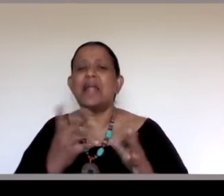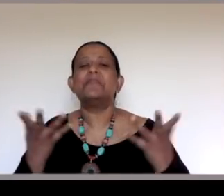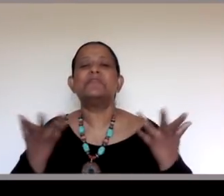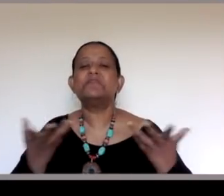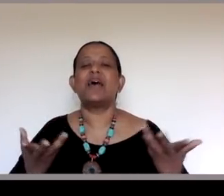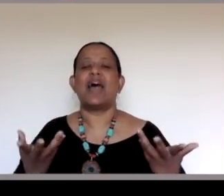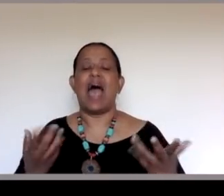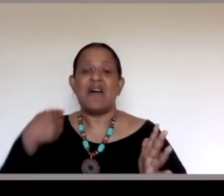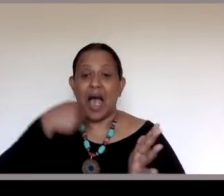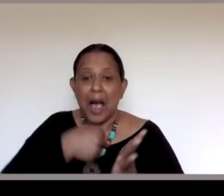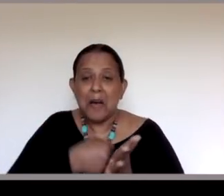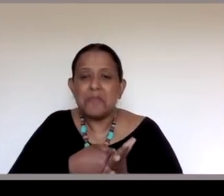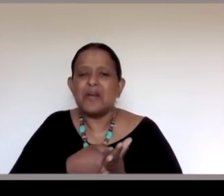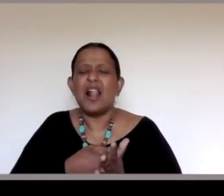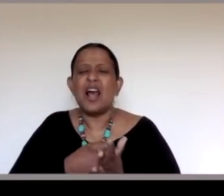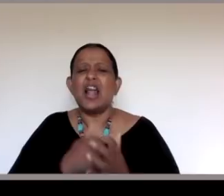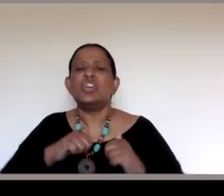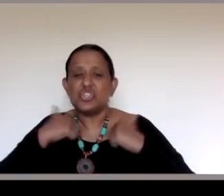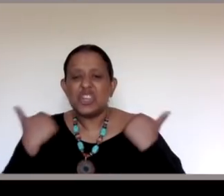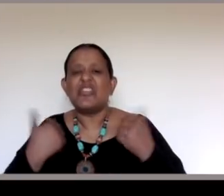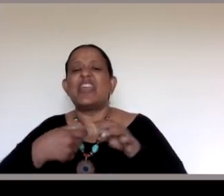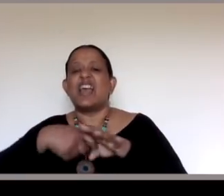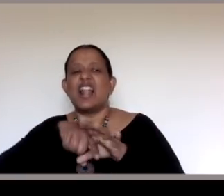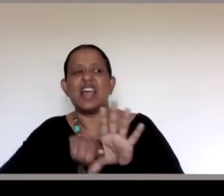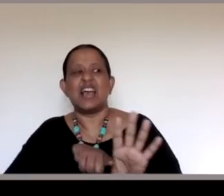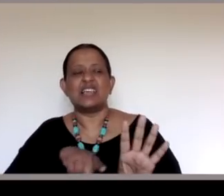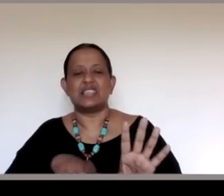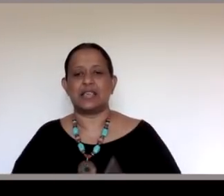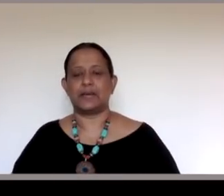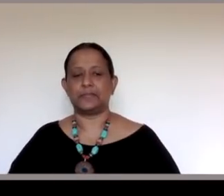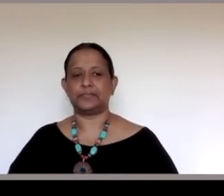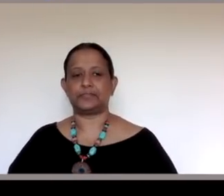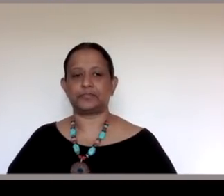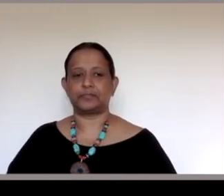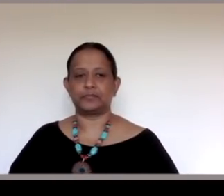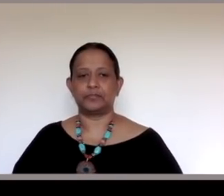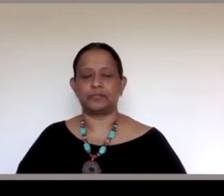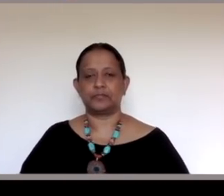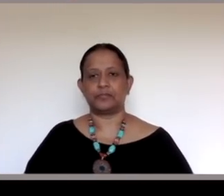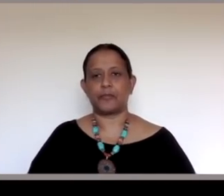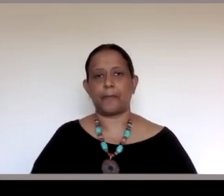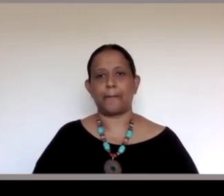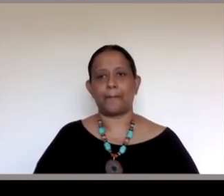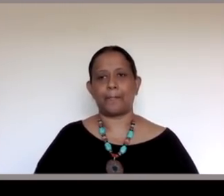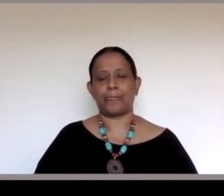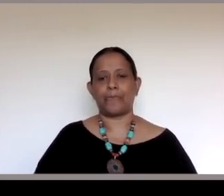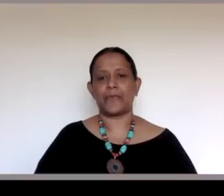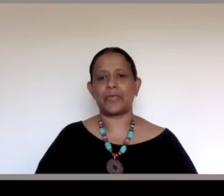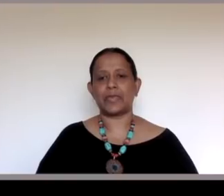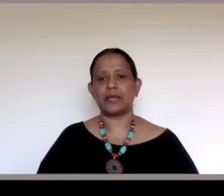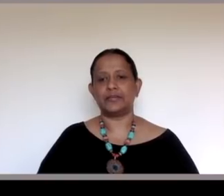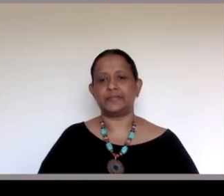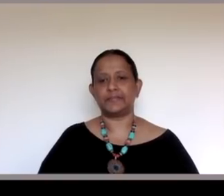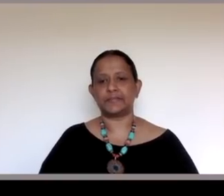ஆகவேதான் வேதம் சொல்லுகின்றது, ஆவியில் எளிமை உள்ளவர்கள் பாக்கியவான்கள். இந்த பாக்கியவான்களாய் இருப்பதும் மகிழ்ச்சியாய் இருப்பதும் ஒரே கருத்தை கொண்டு வருகிறது.